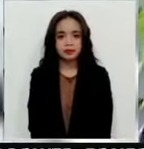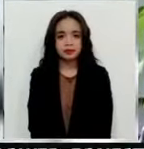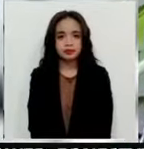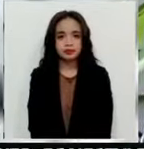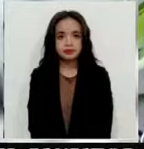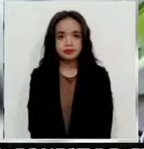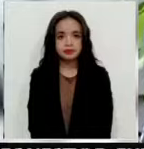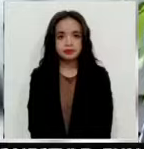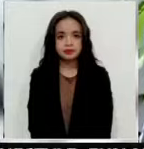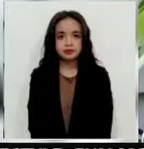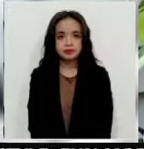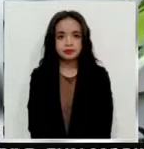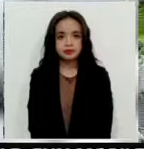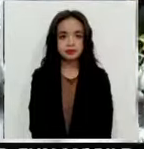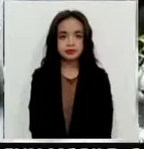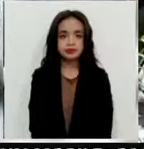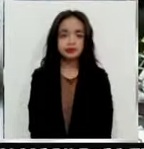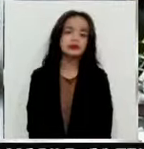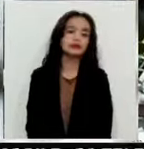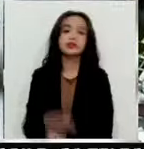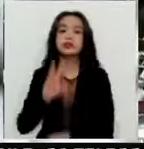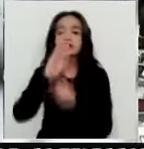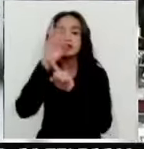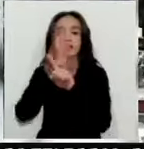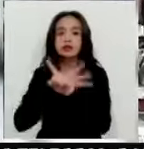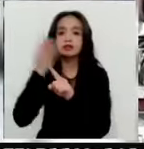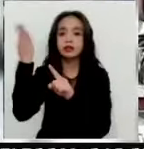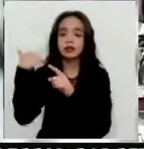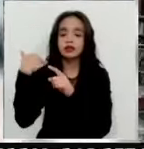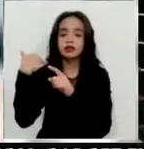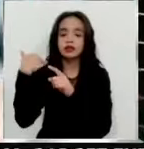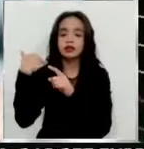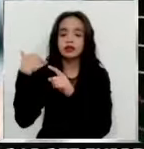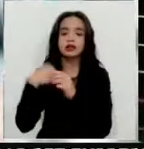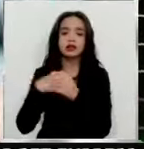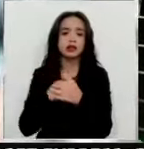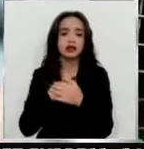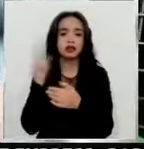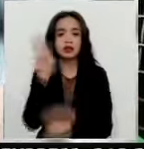Sa nakalipas na 6 na buwan, laman ng Manila City Jail